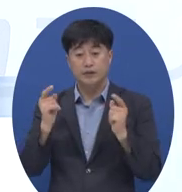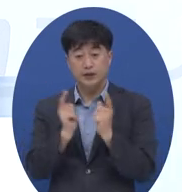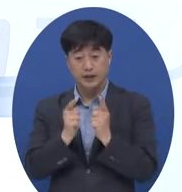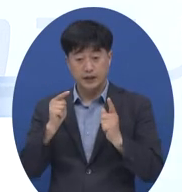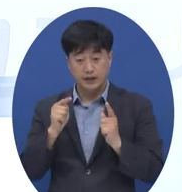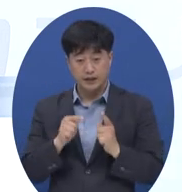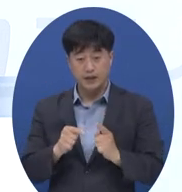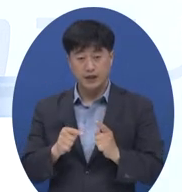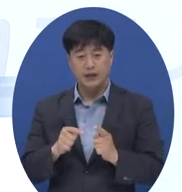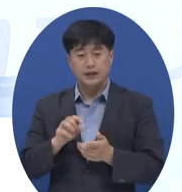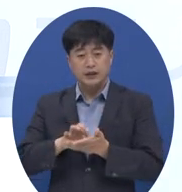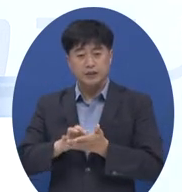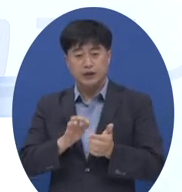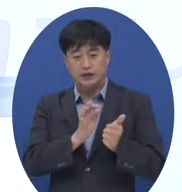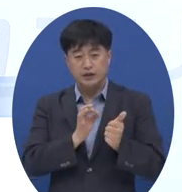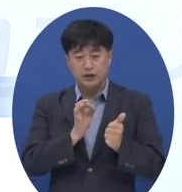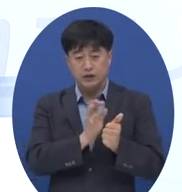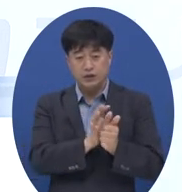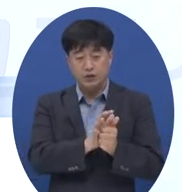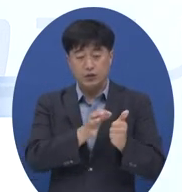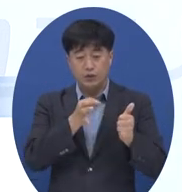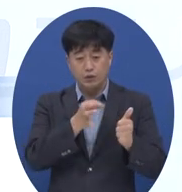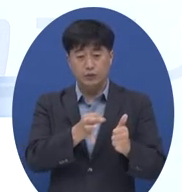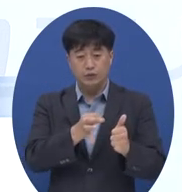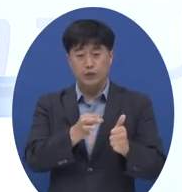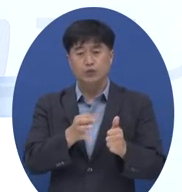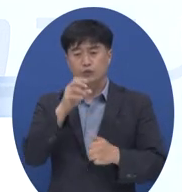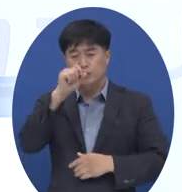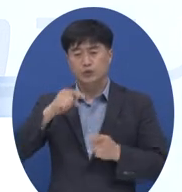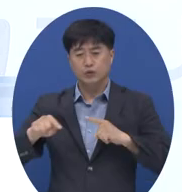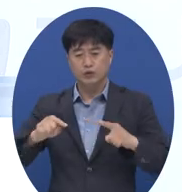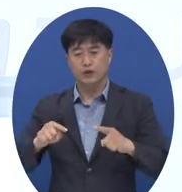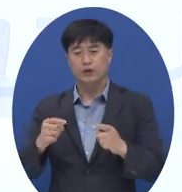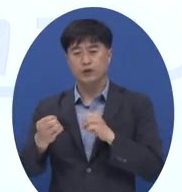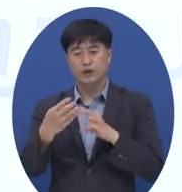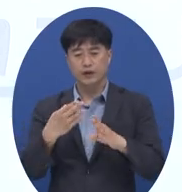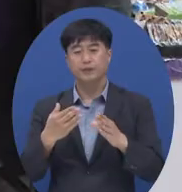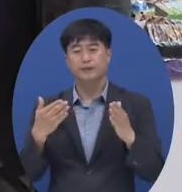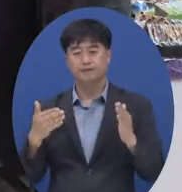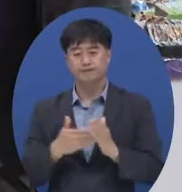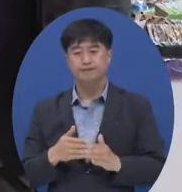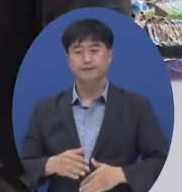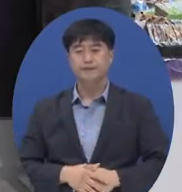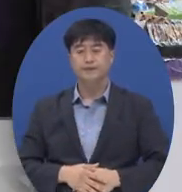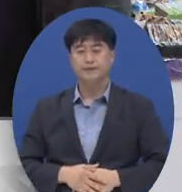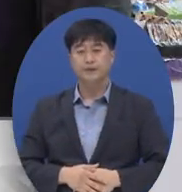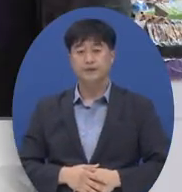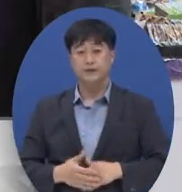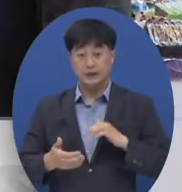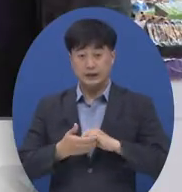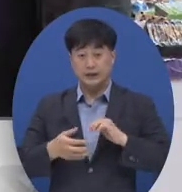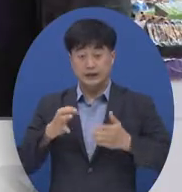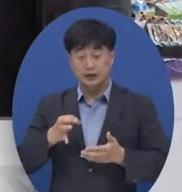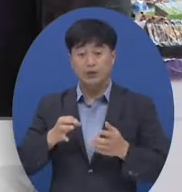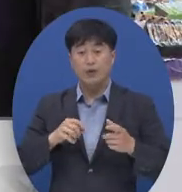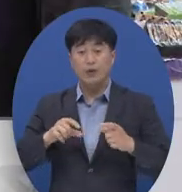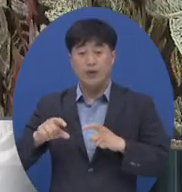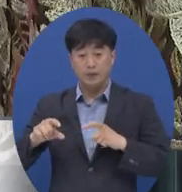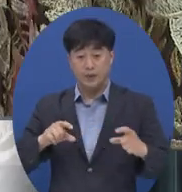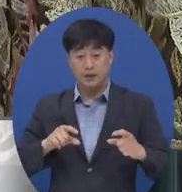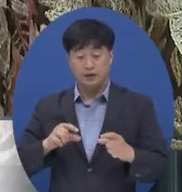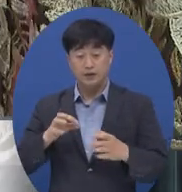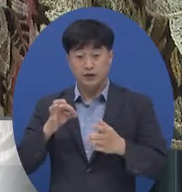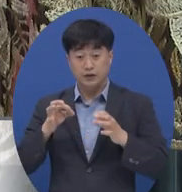하는 소비 지원금 지급이라는 좋은 정책으로 받아봐야 주셨습니다. 한정판 지역화폐는 20만